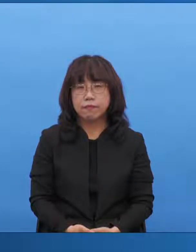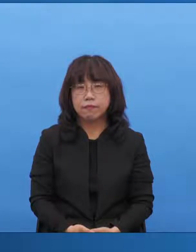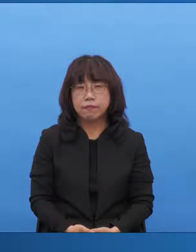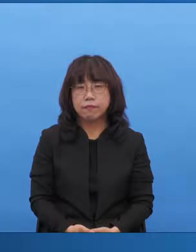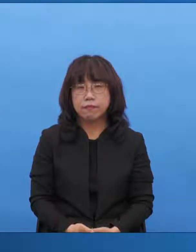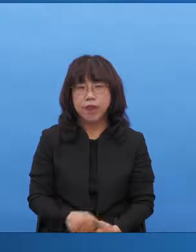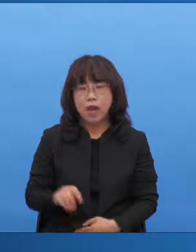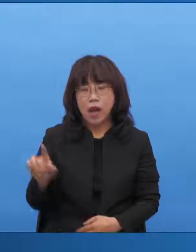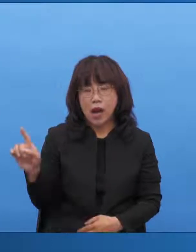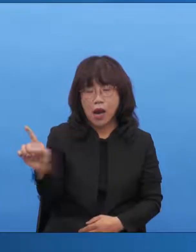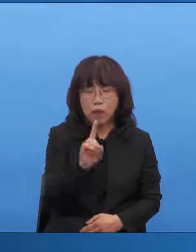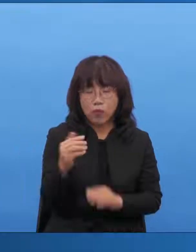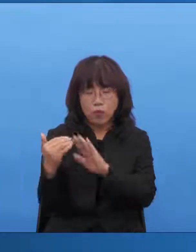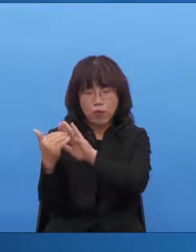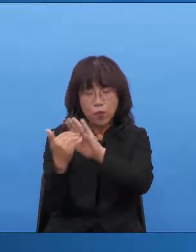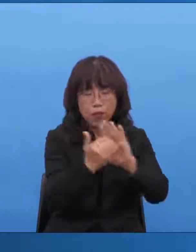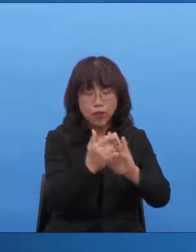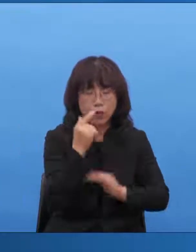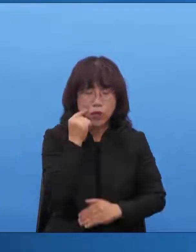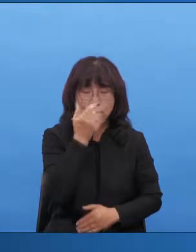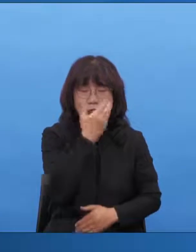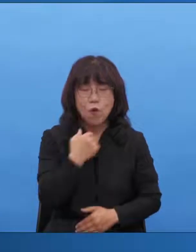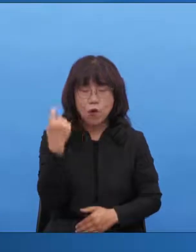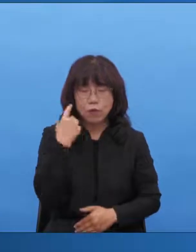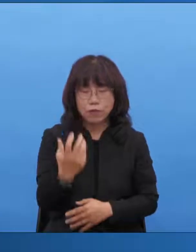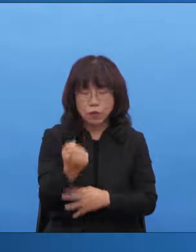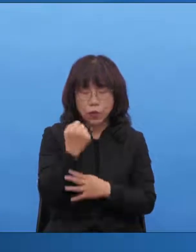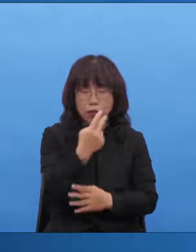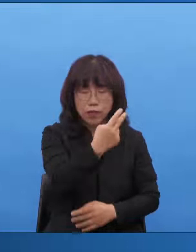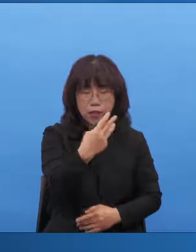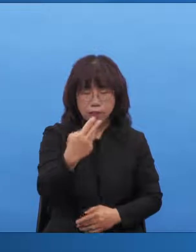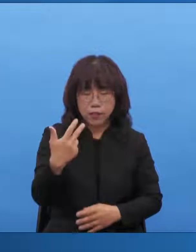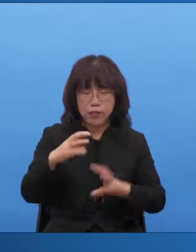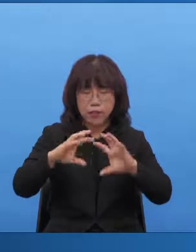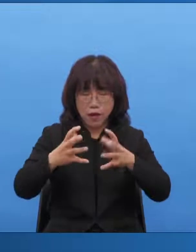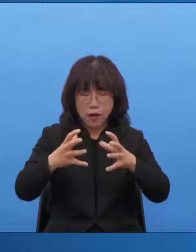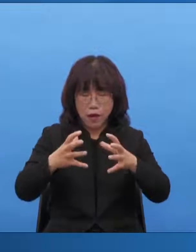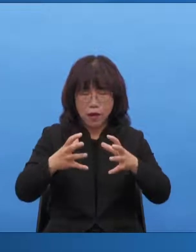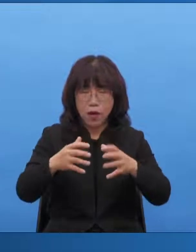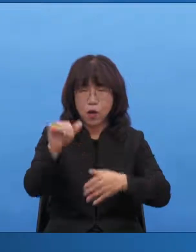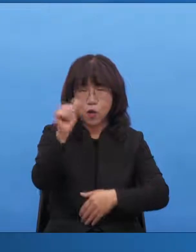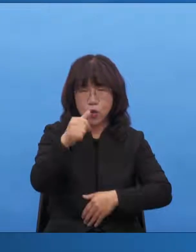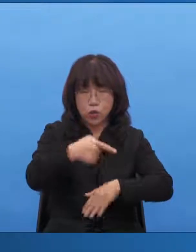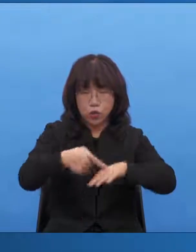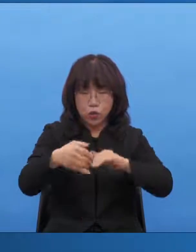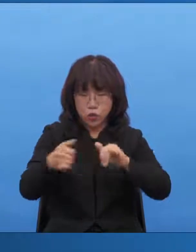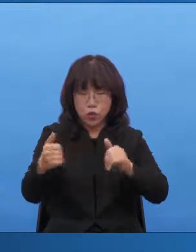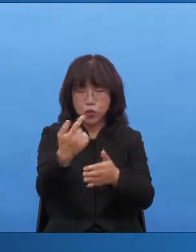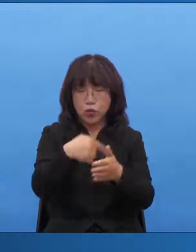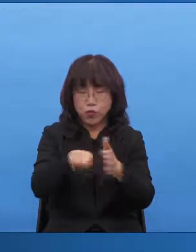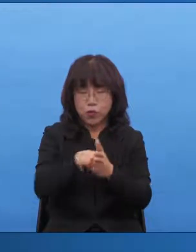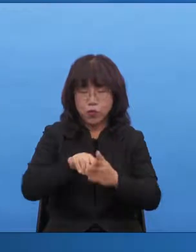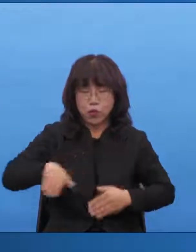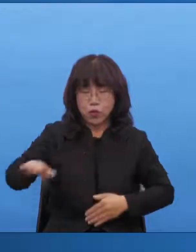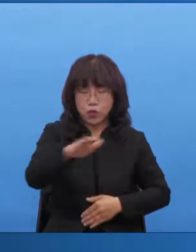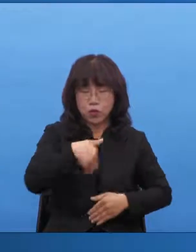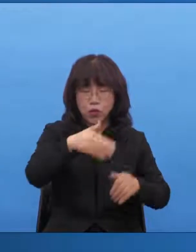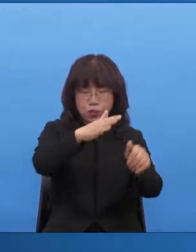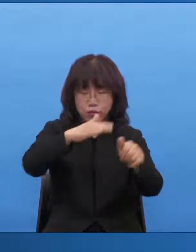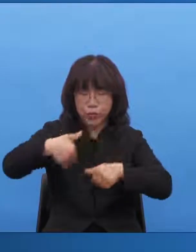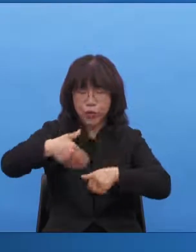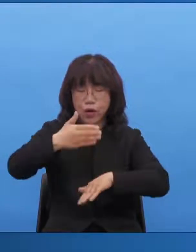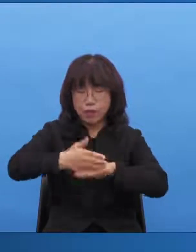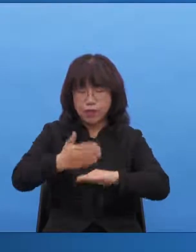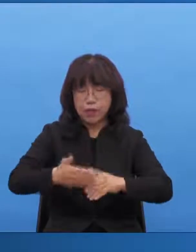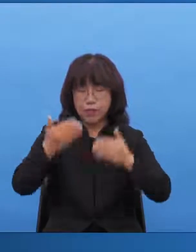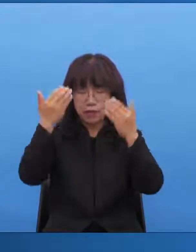아무도 막지 못하는 복음으로 237 나라 5천 종족의 역사를 위해서 우리를 부르심을 감사합니다. We thank you, Lord, for calling us together for the